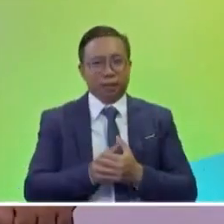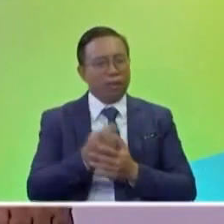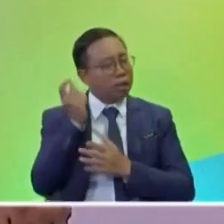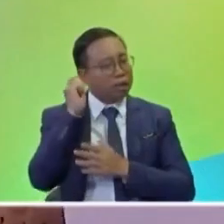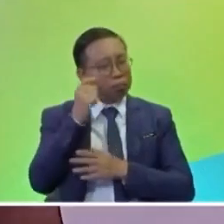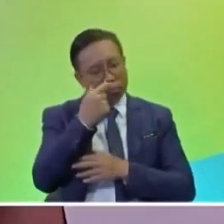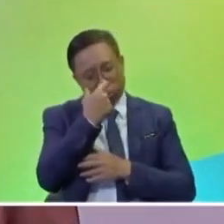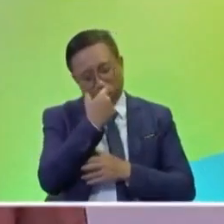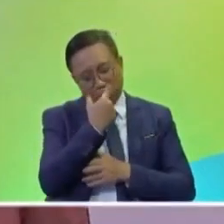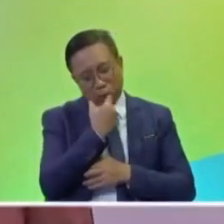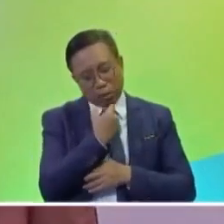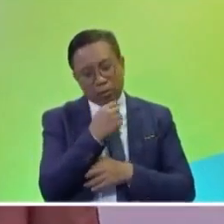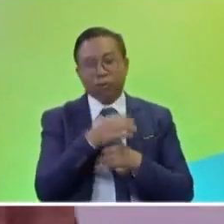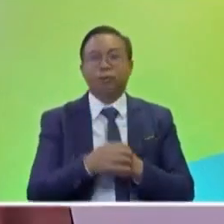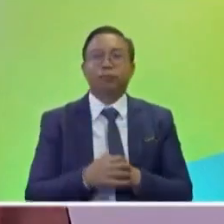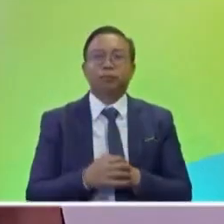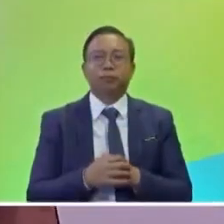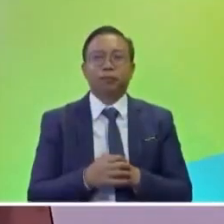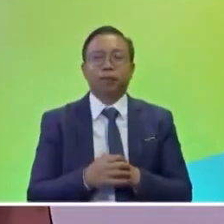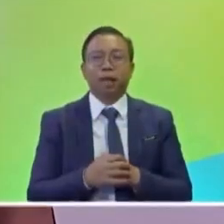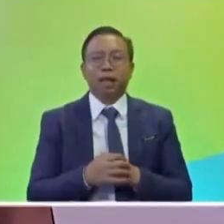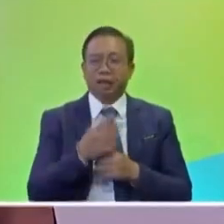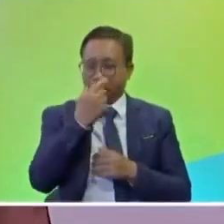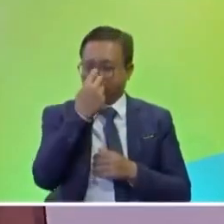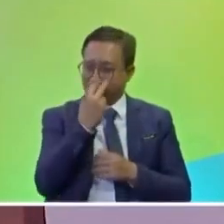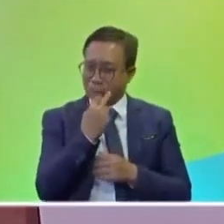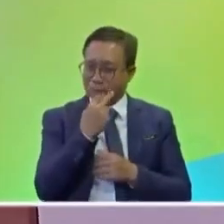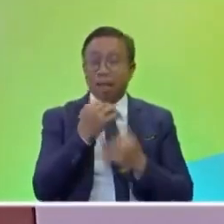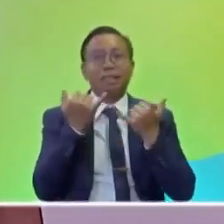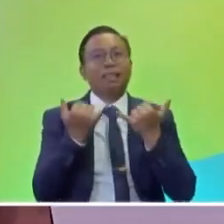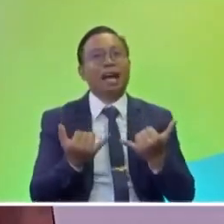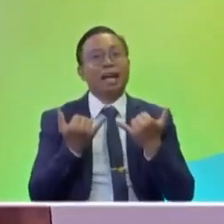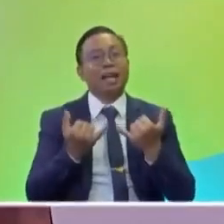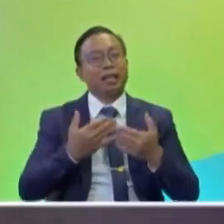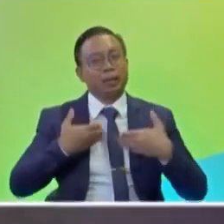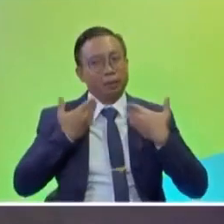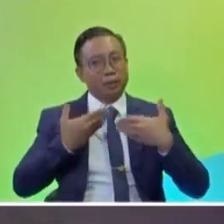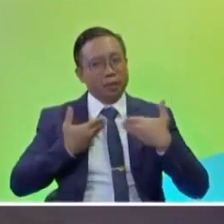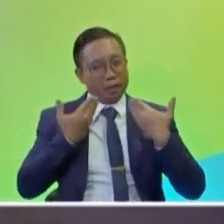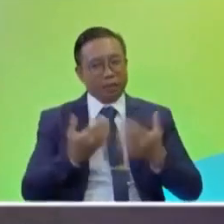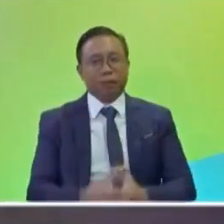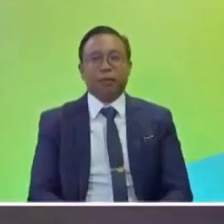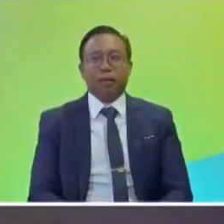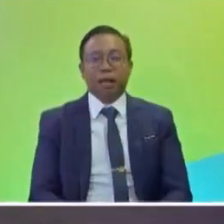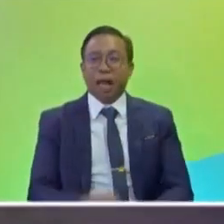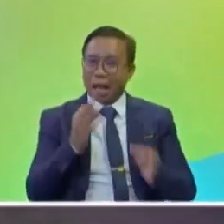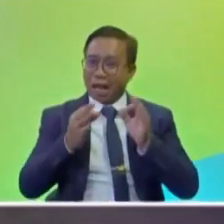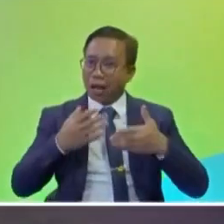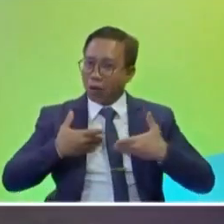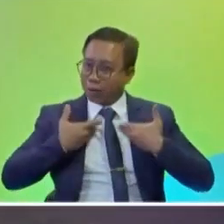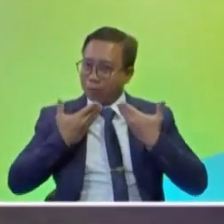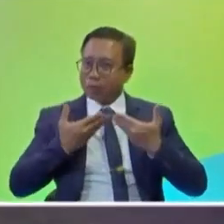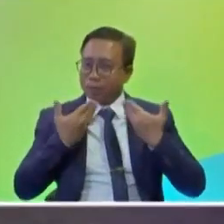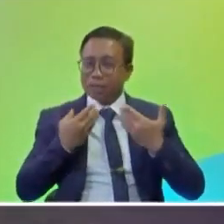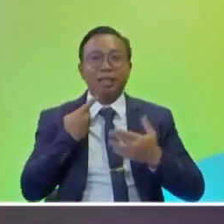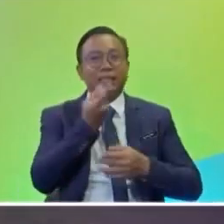sedih kan? Tadi sedih cikgu. Nangis. Sekarang gembira. Yeay. Kalau gembira, kita